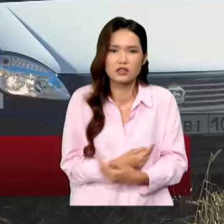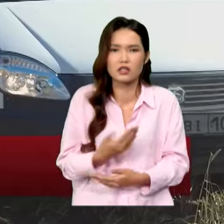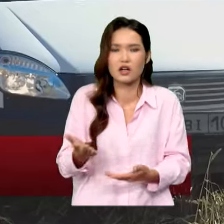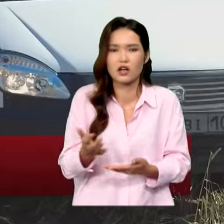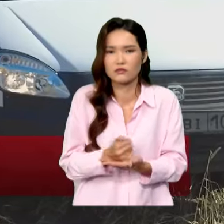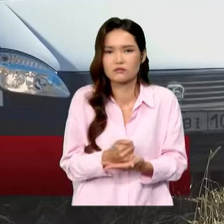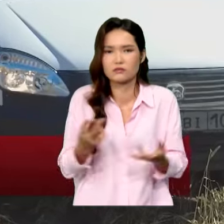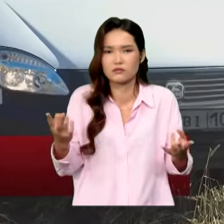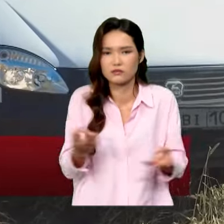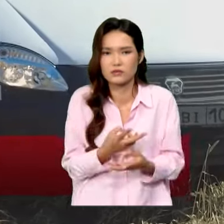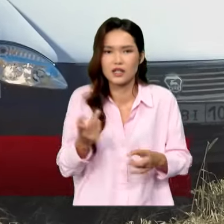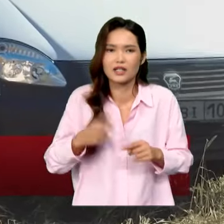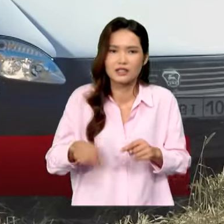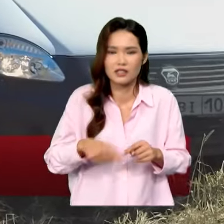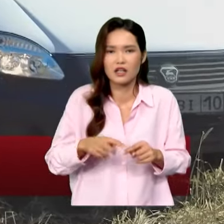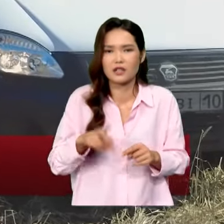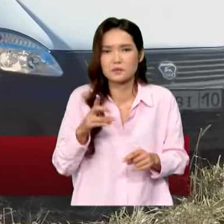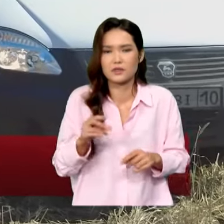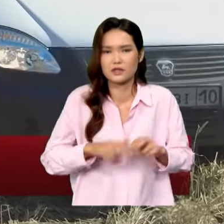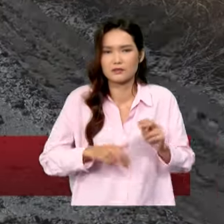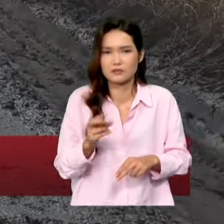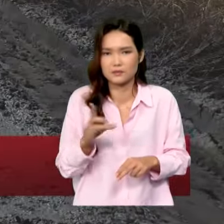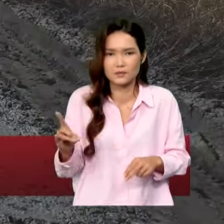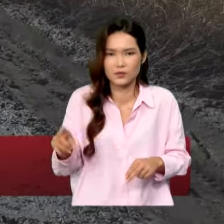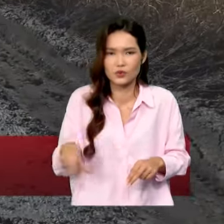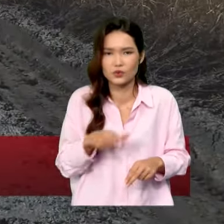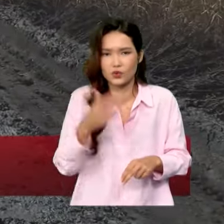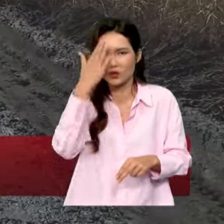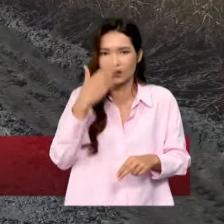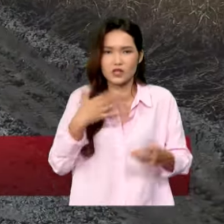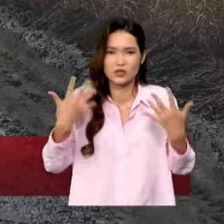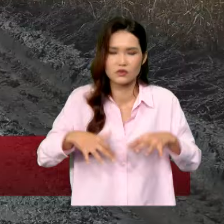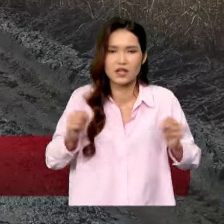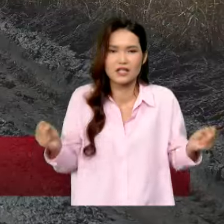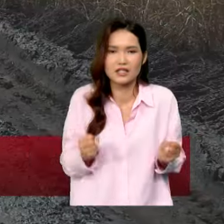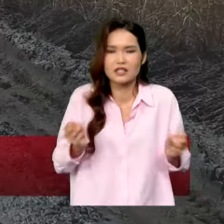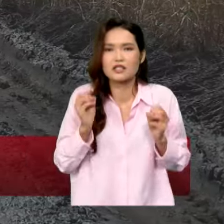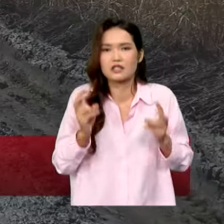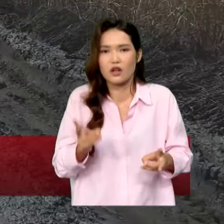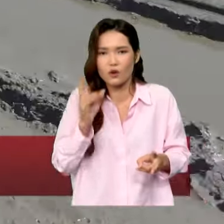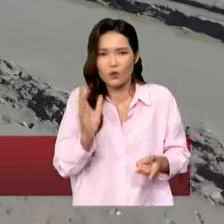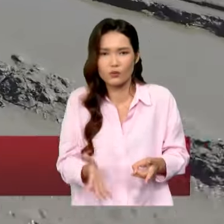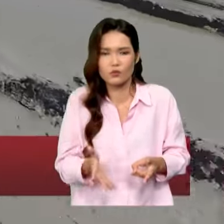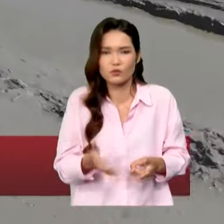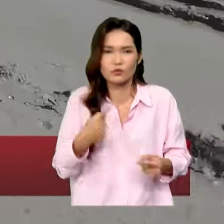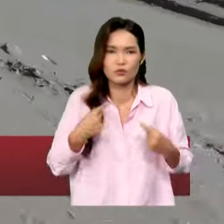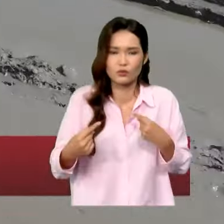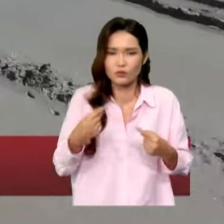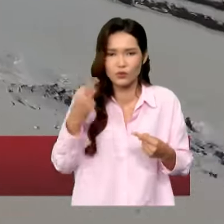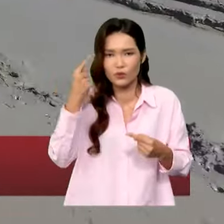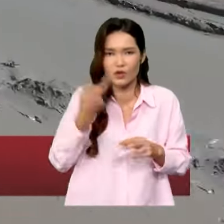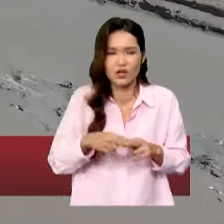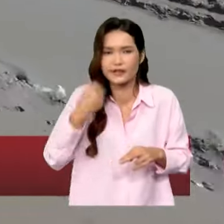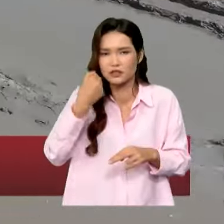міне через Кокшетавск трассасы келе жатырмын айналып. Жаз бітті, қыс басталайын деп отыр, әлі жол істелмейді. Не масқара